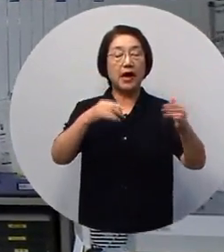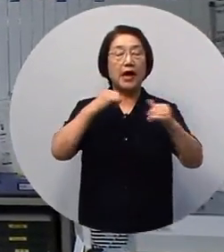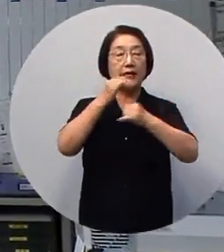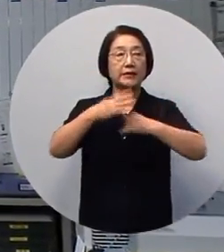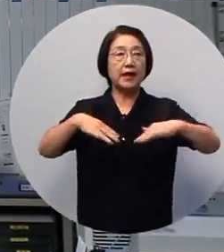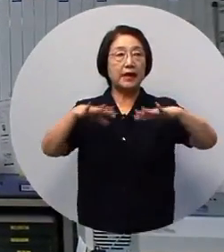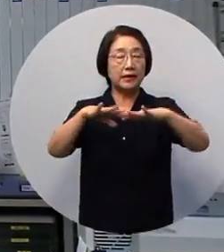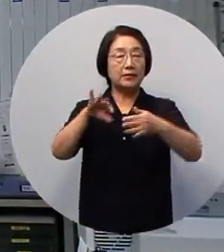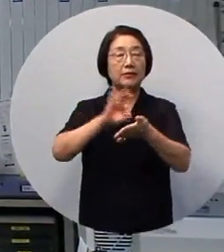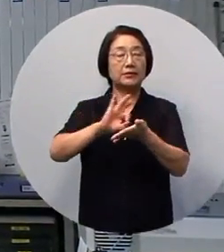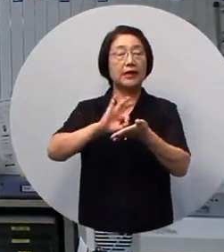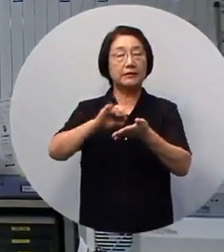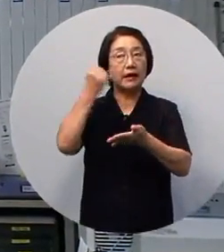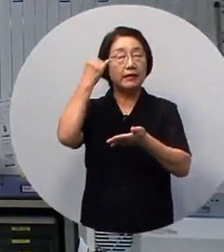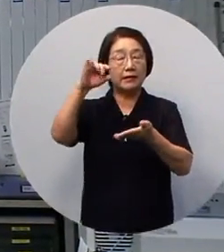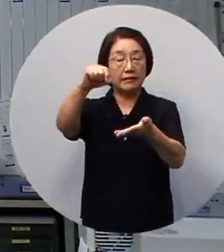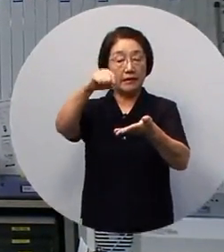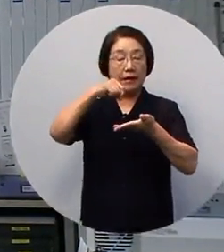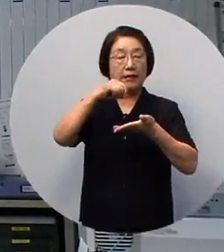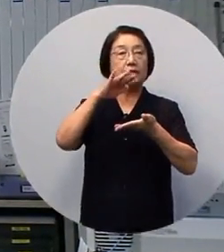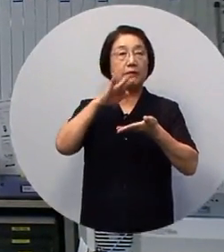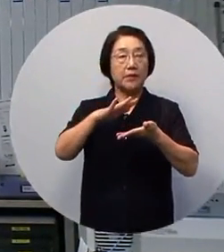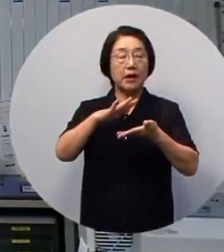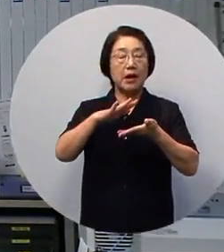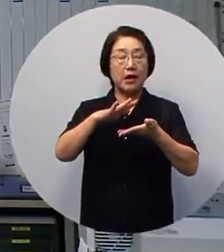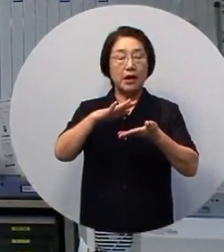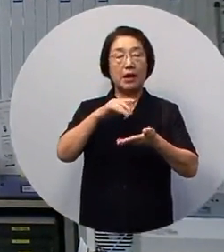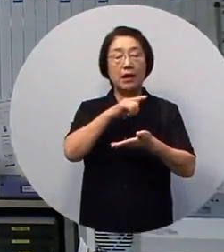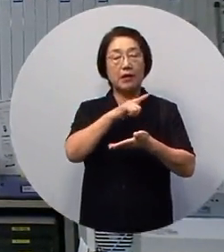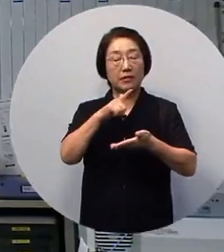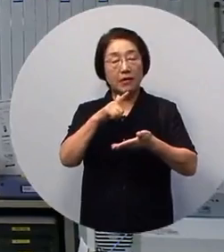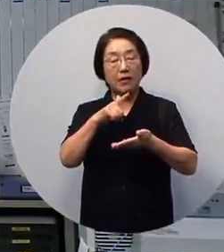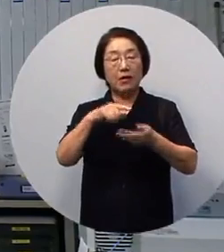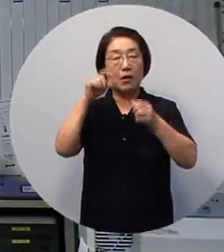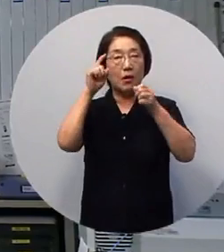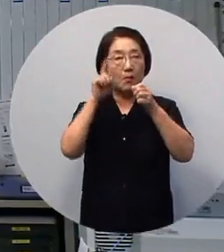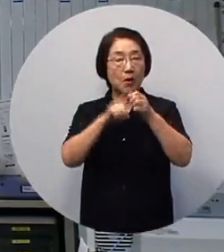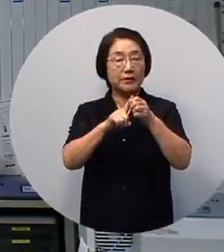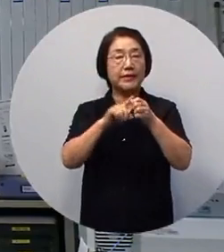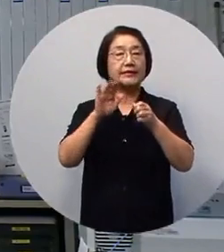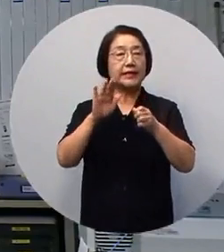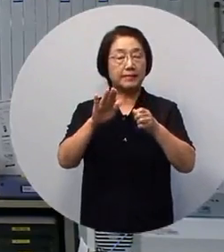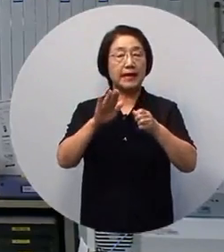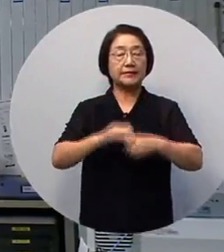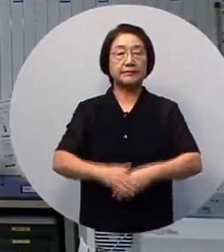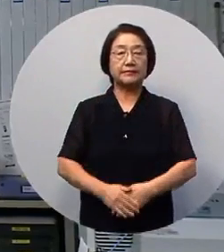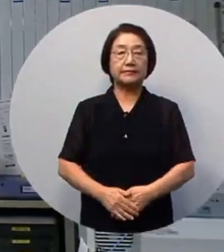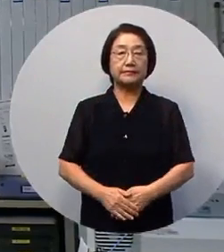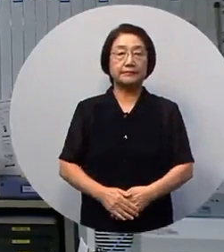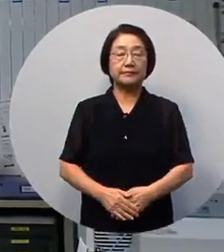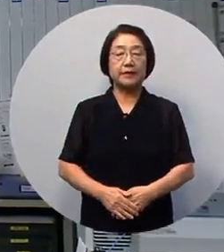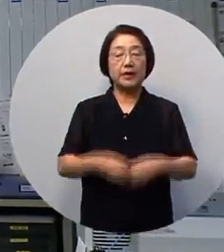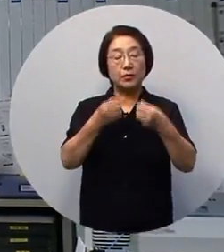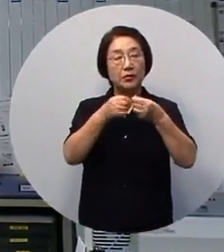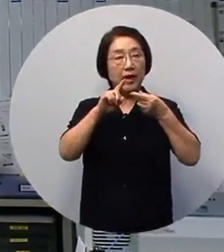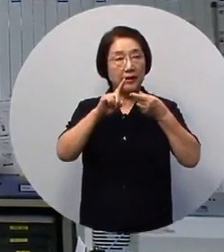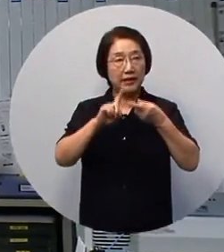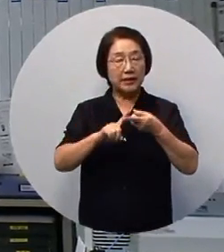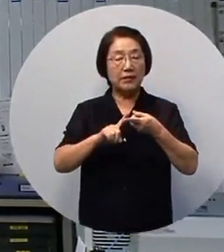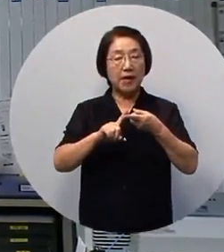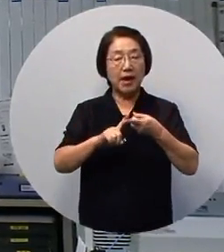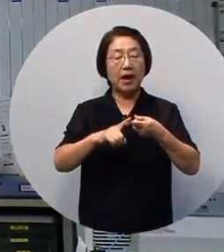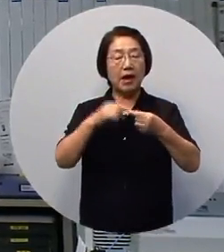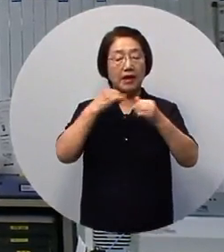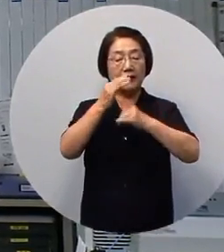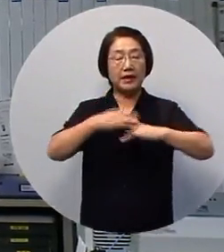から意見提案をいただいたり、コミュニティの形成を、することを目的とした事業になっています。 はい、 具体的にはですね、